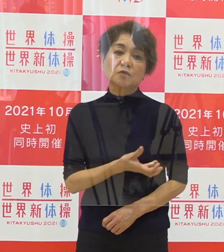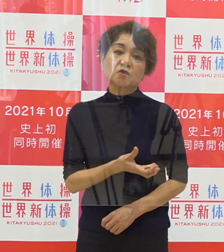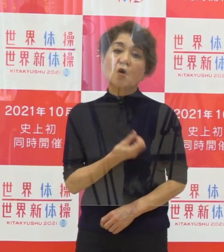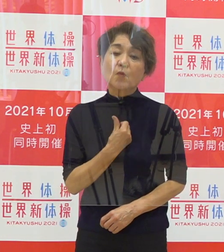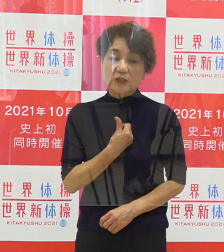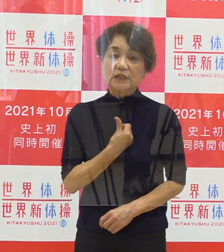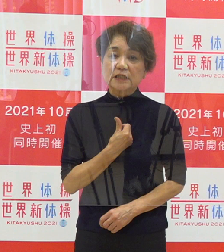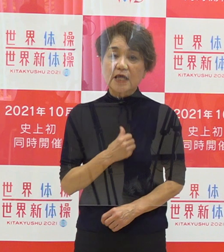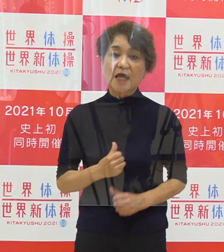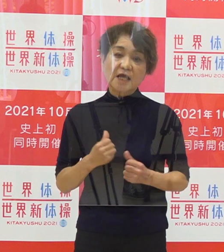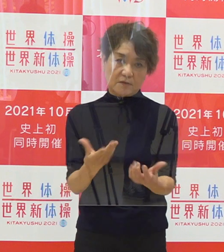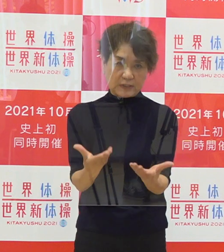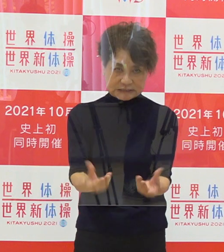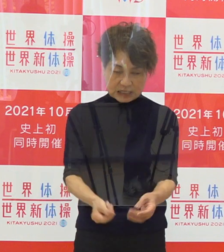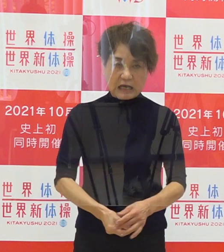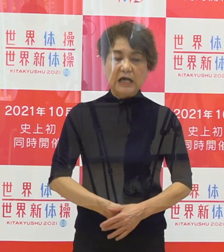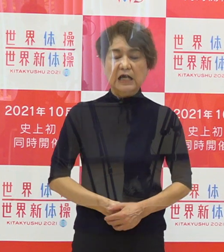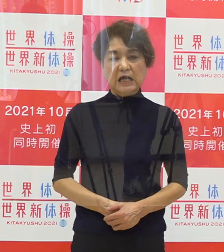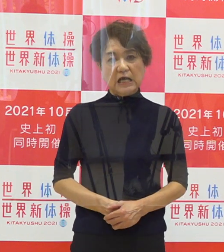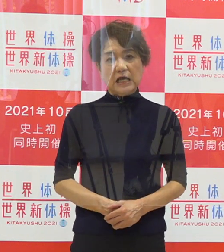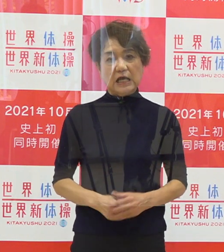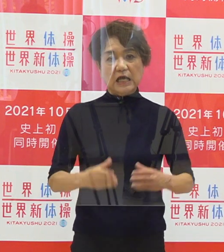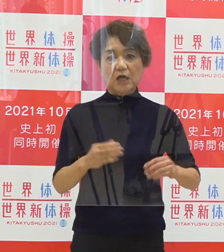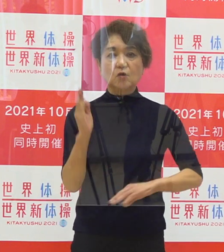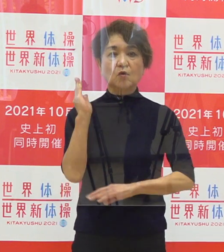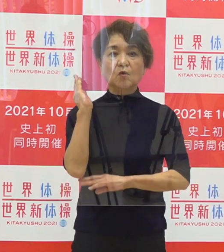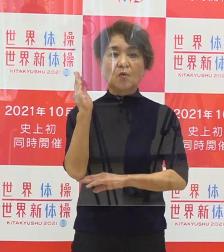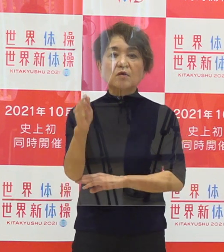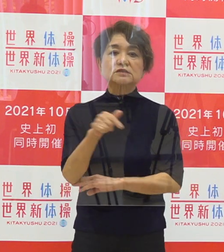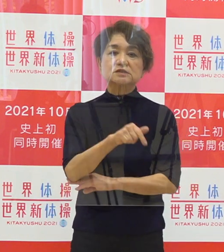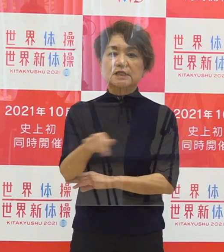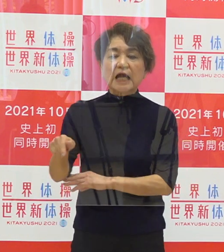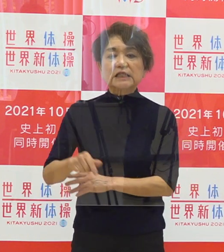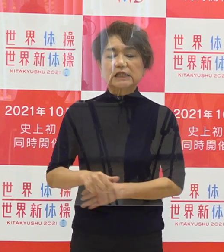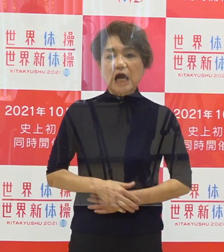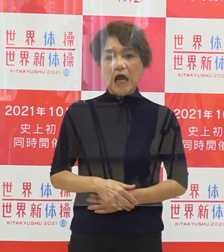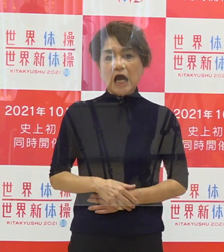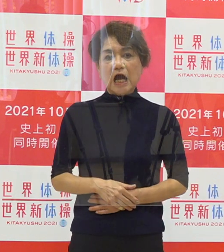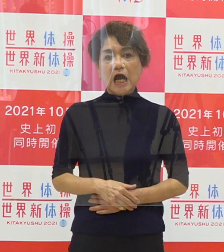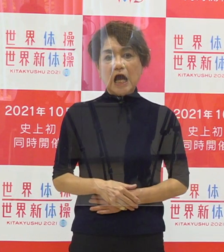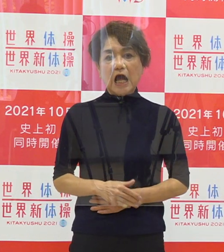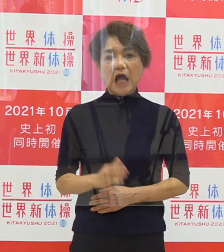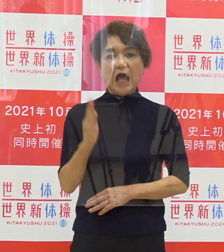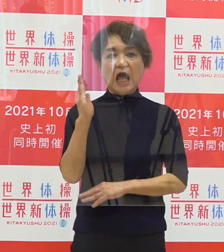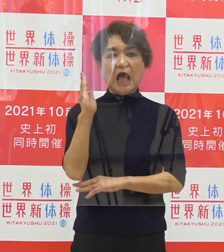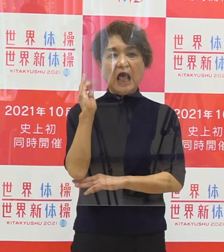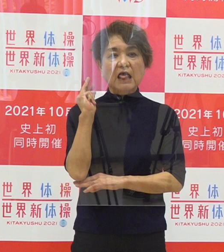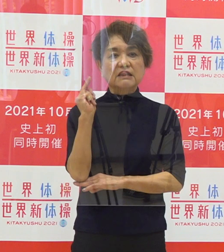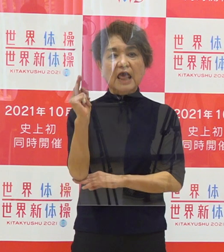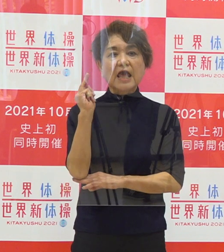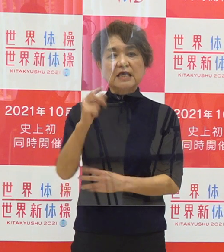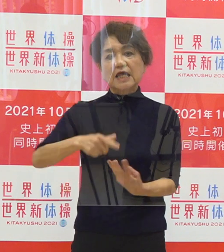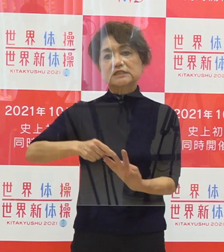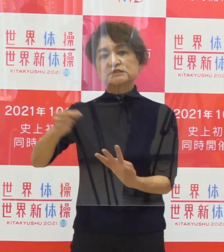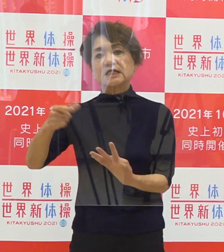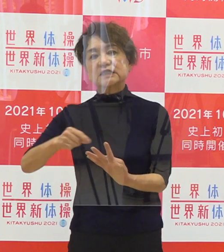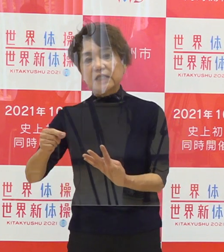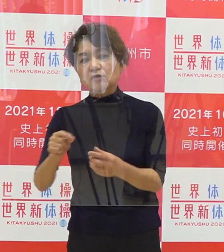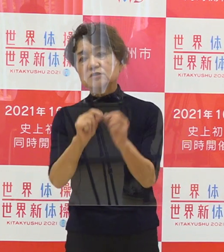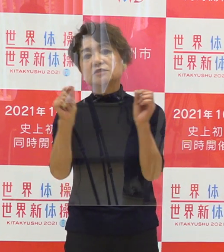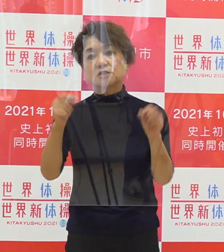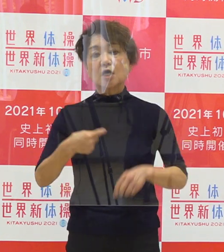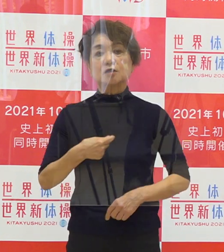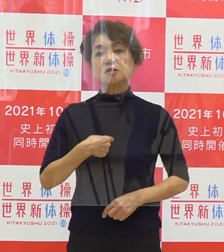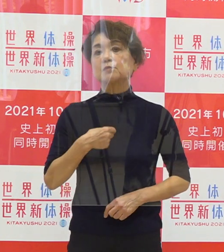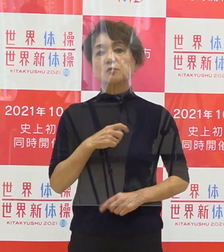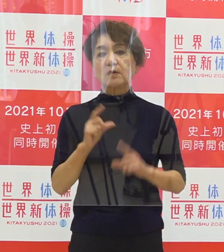。従いまして、国政の一部で言われているような政権選択、共闘のあり方、云々については自分は